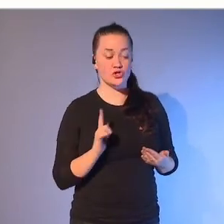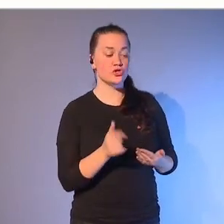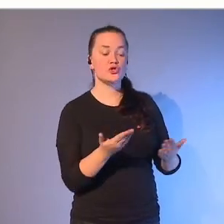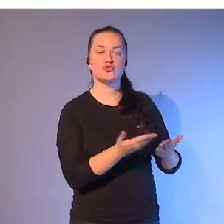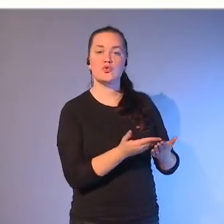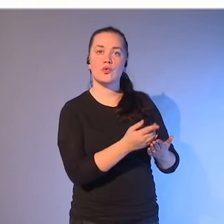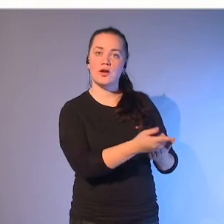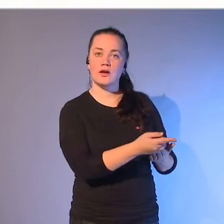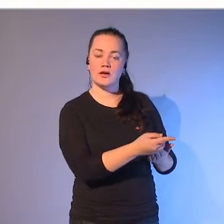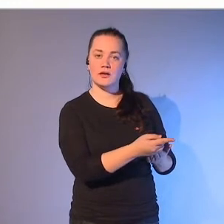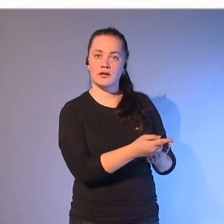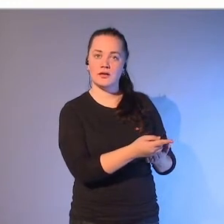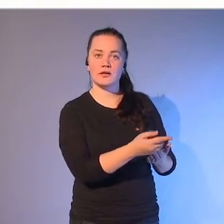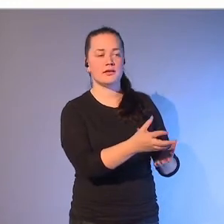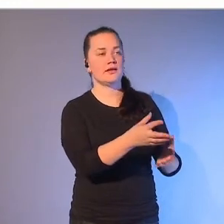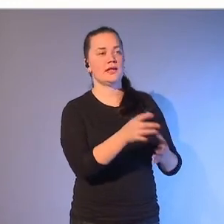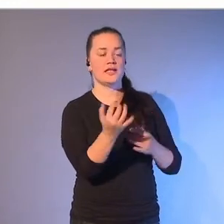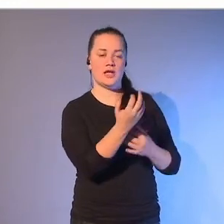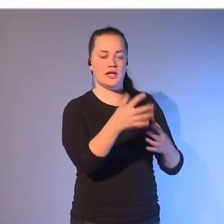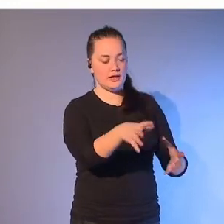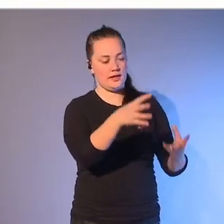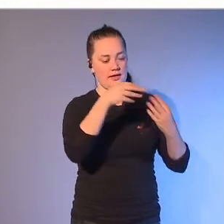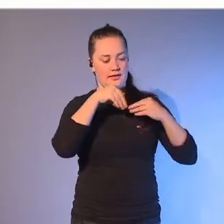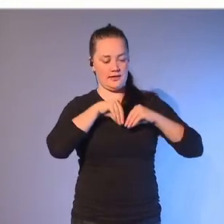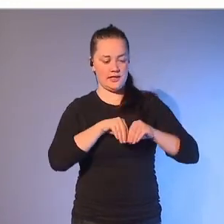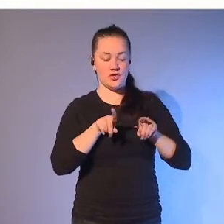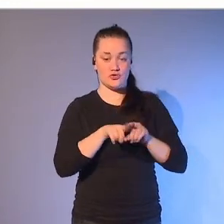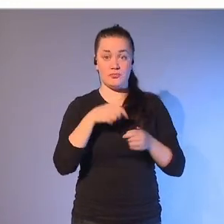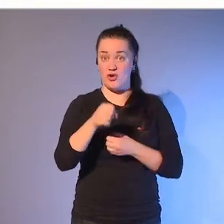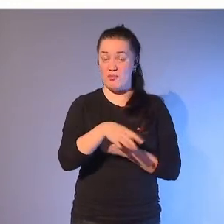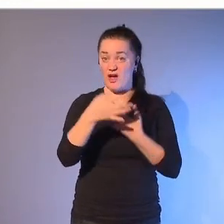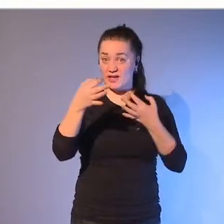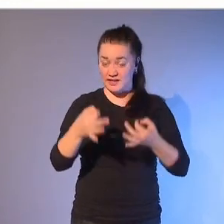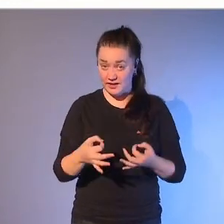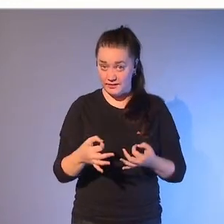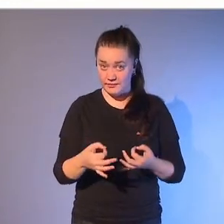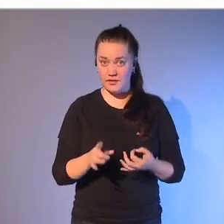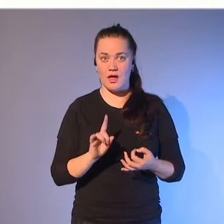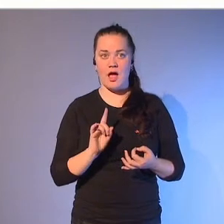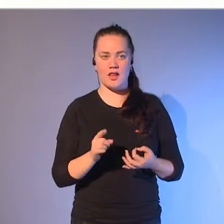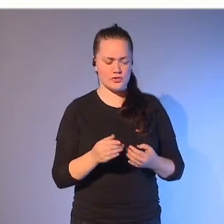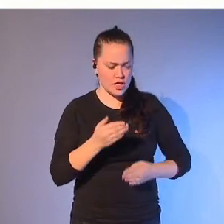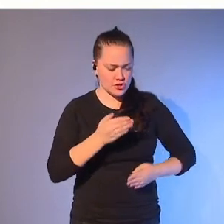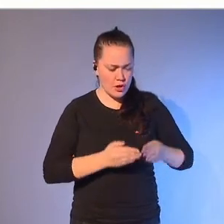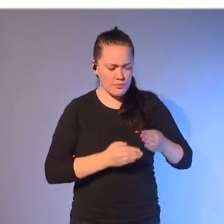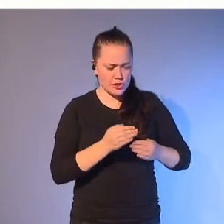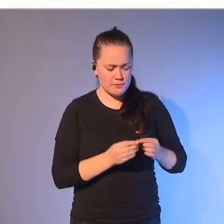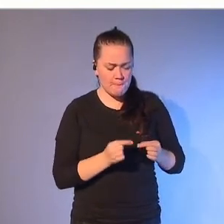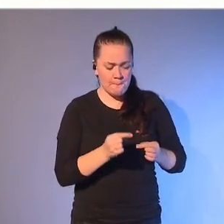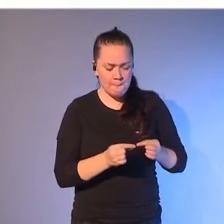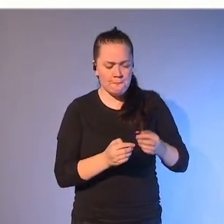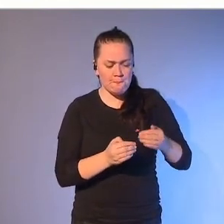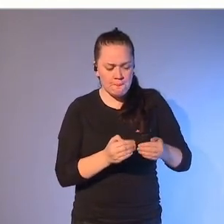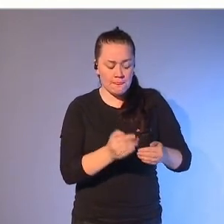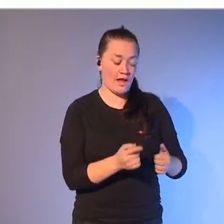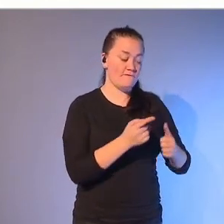skolen bringe inn det digitale sånn som de gjør med andre ting. Altså, det skal bygges opp med små byggesteiner.